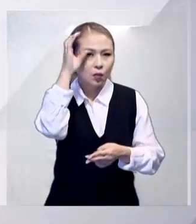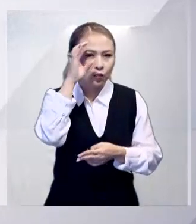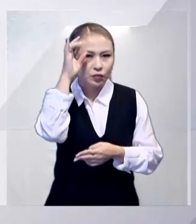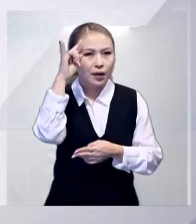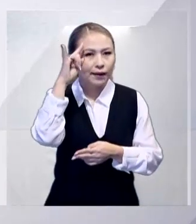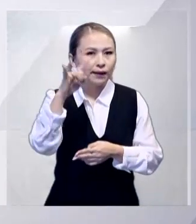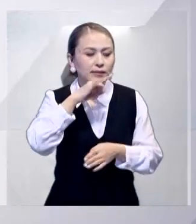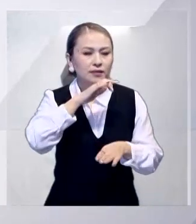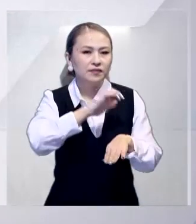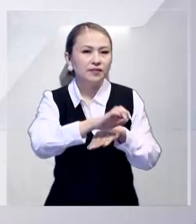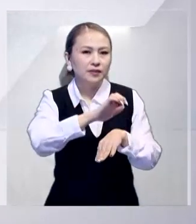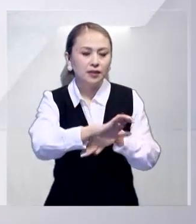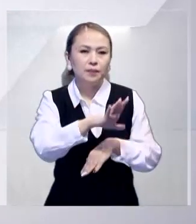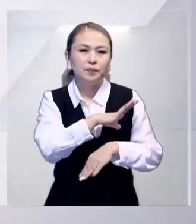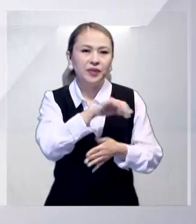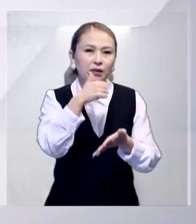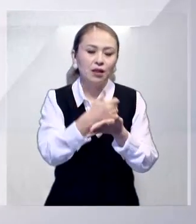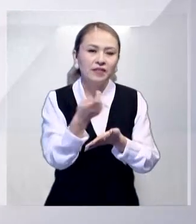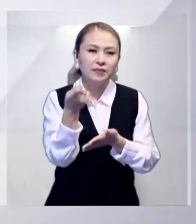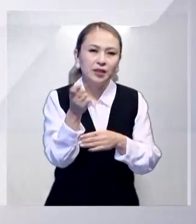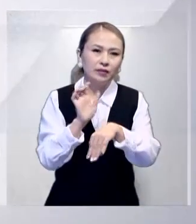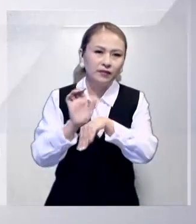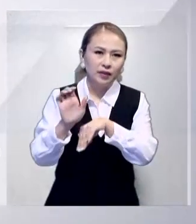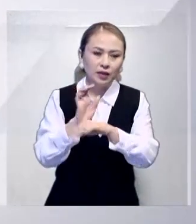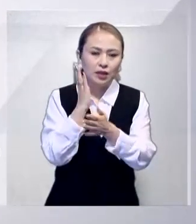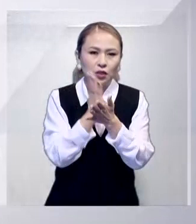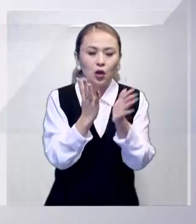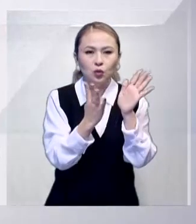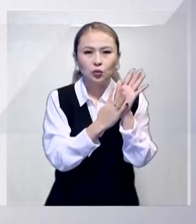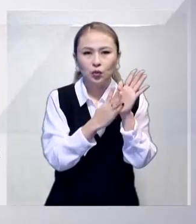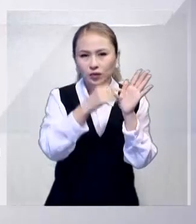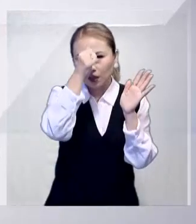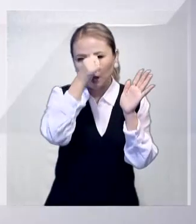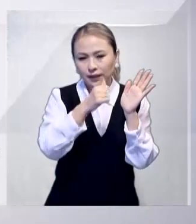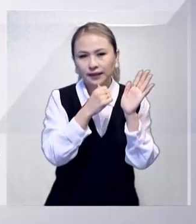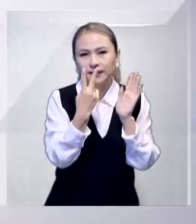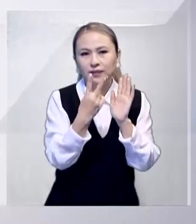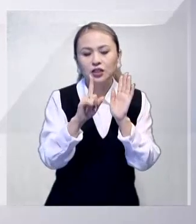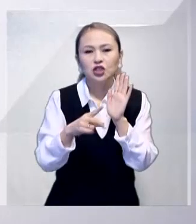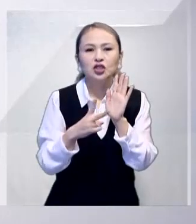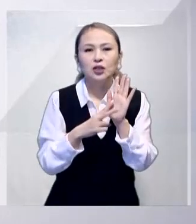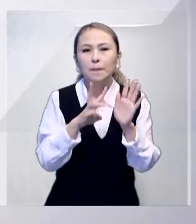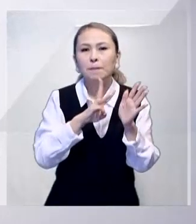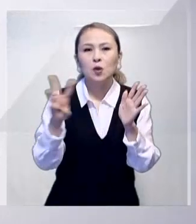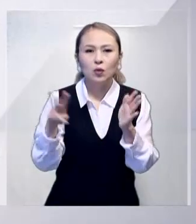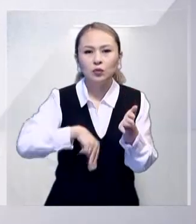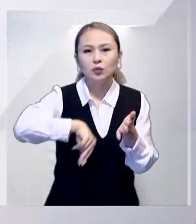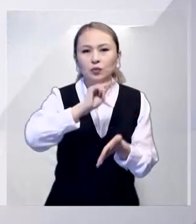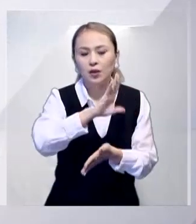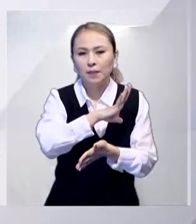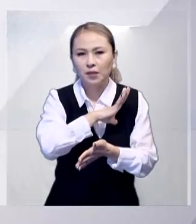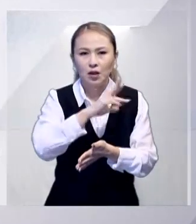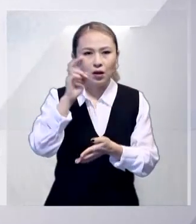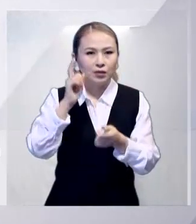Қазақстаннан импорттайтын басты өнімі бидай. 9 айда 2,7 миллион тоннасын сатып алған. Ал біз оңтүстік көршімізден көп